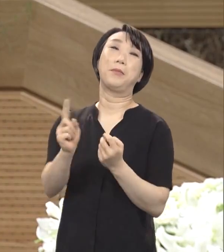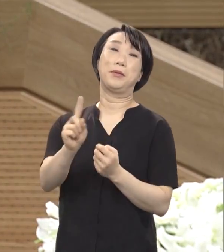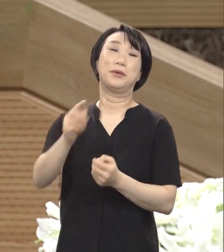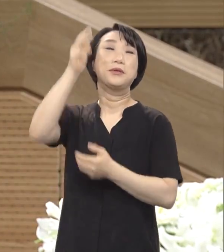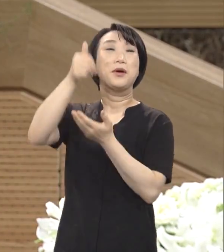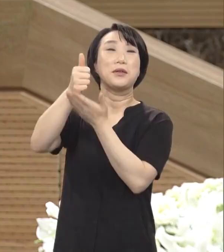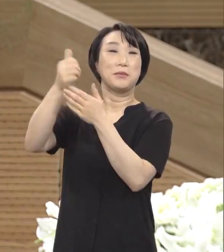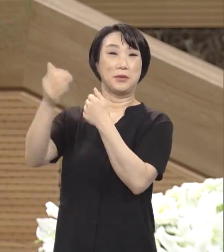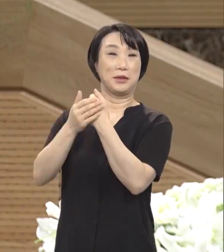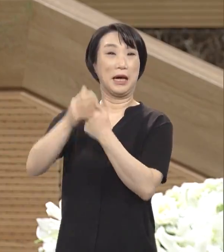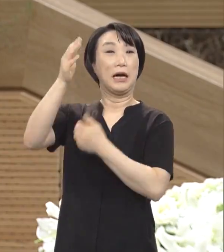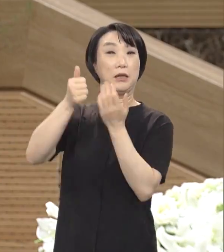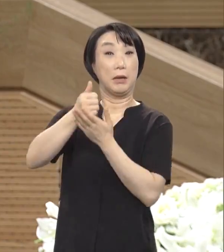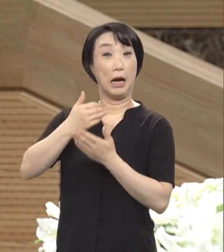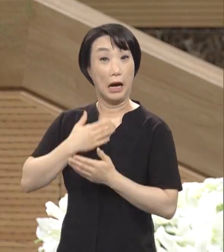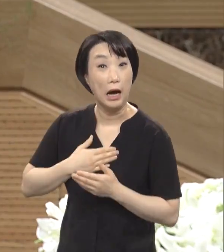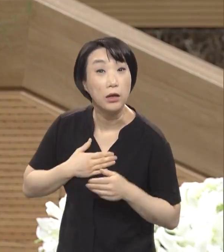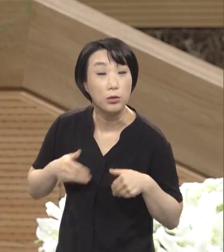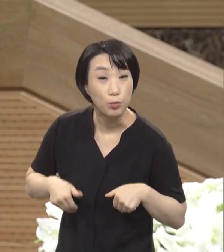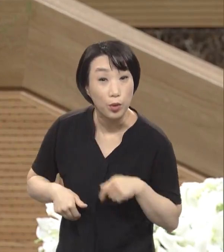성령으로 하나님을 알아야 된다.